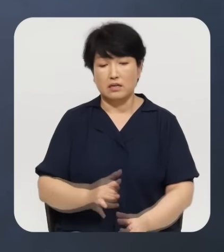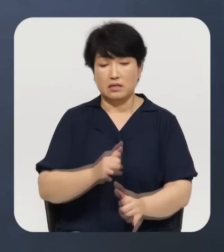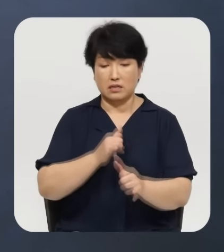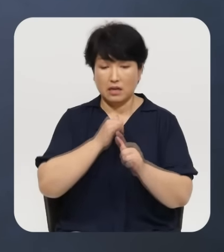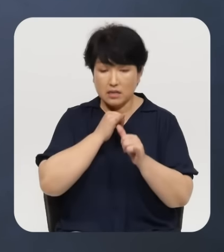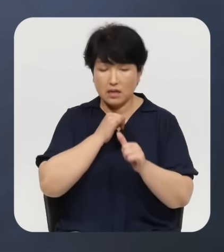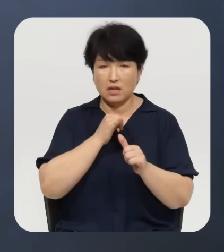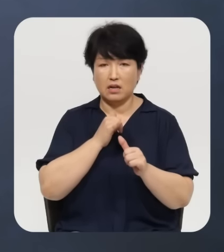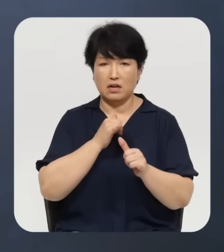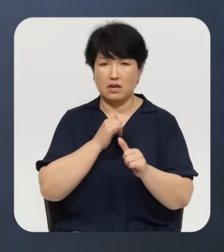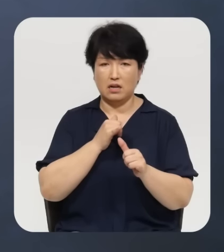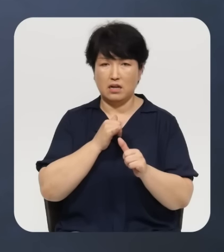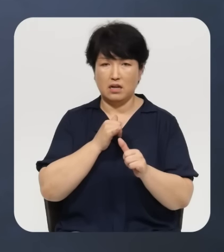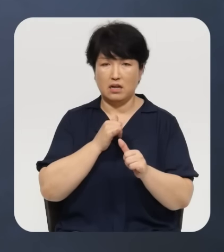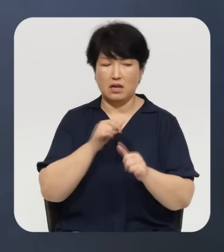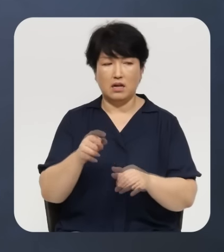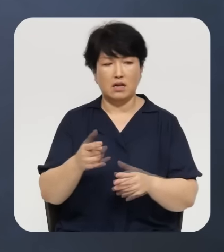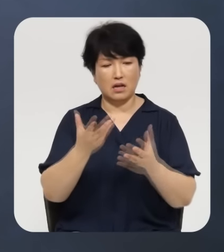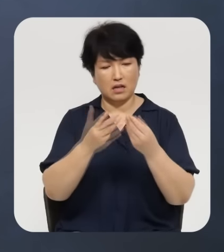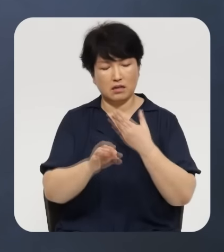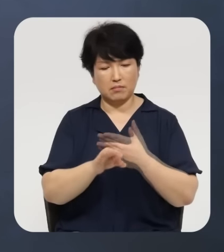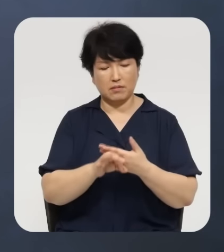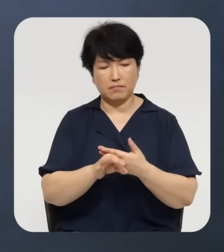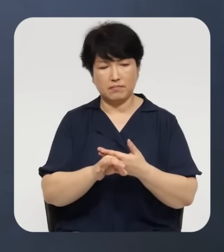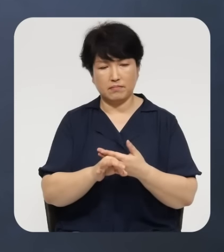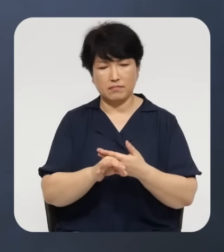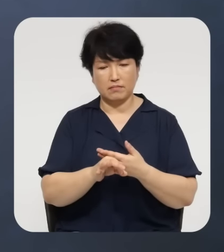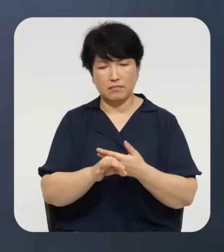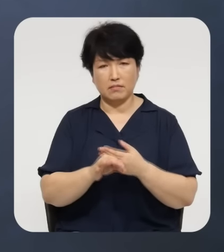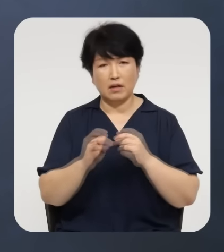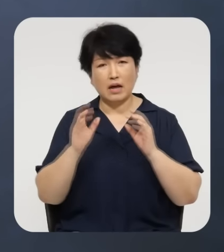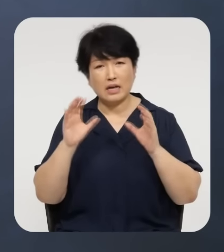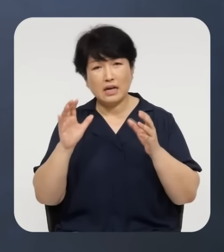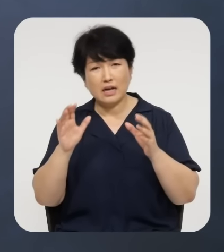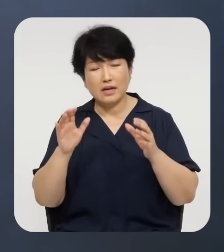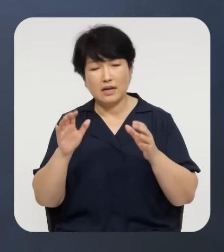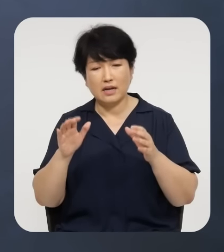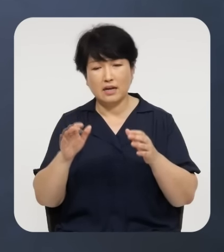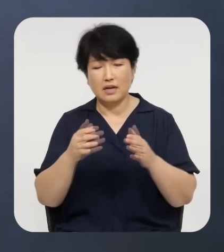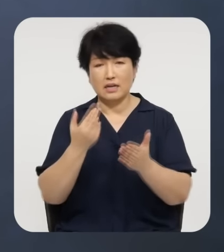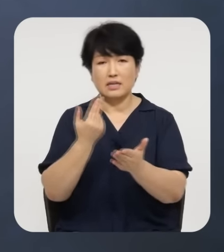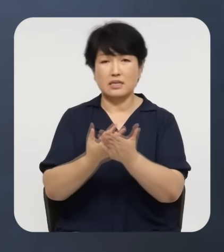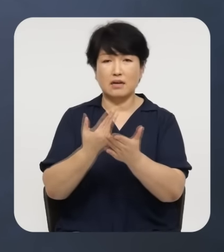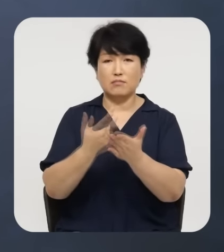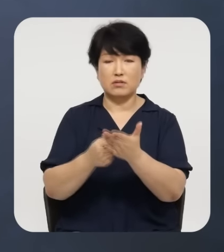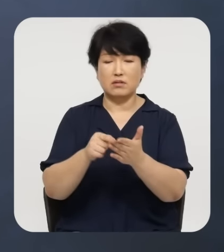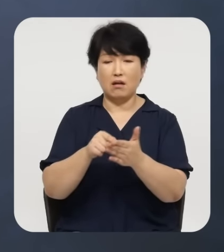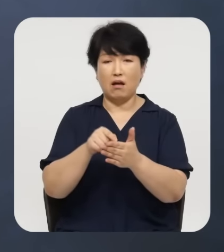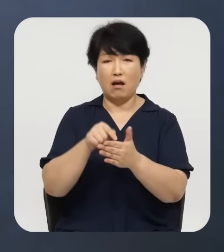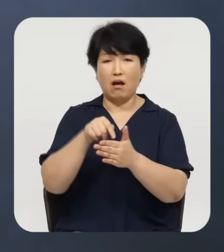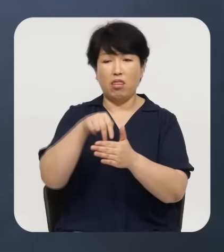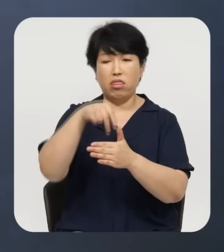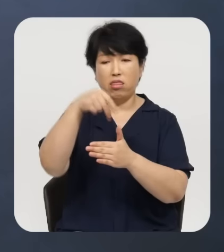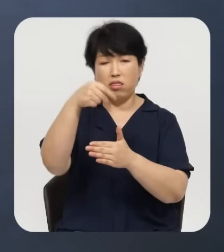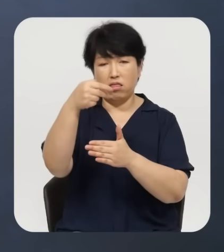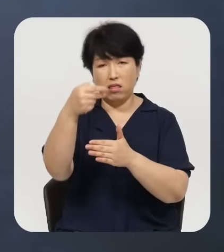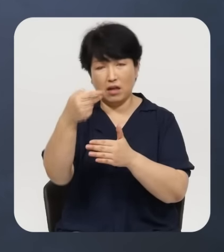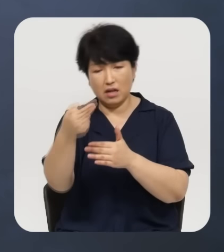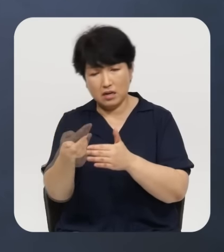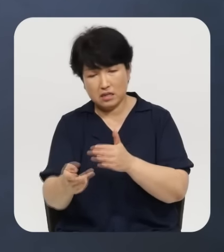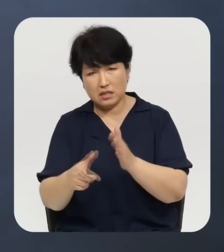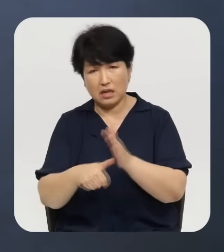자살하는 경우에도 이런 충격이 있거든요. 아이가 창문으로 넘어가는데 쫓아가서 손을